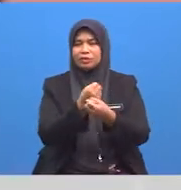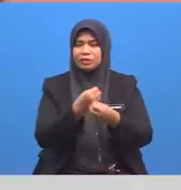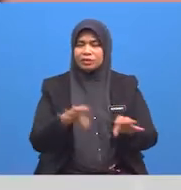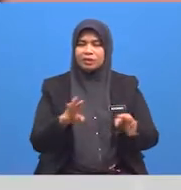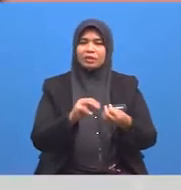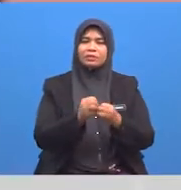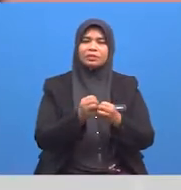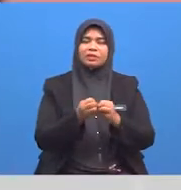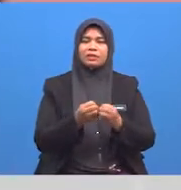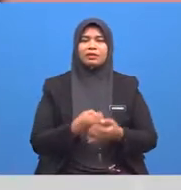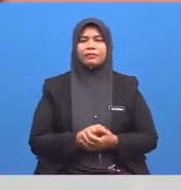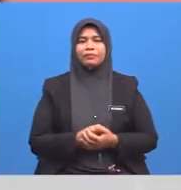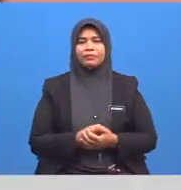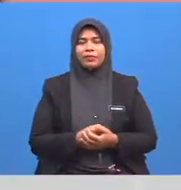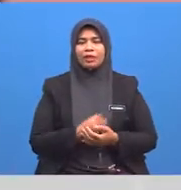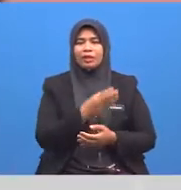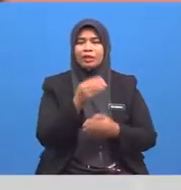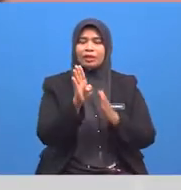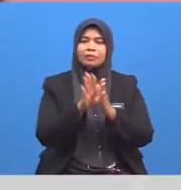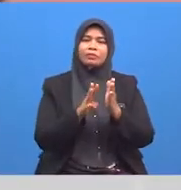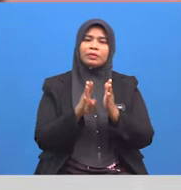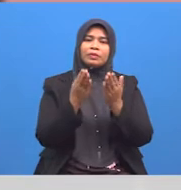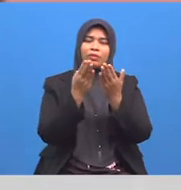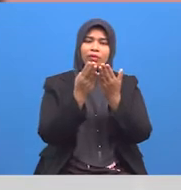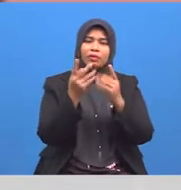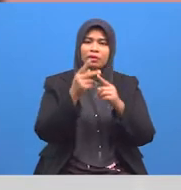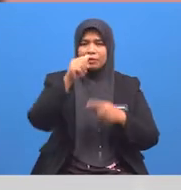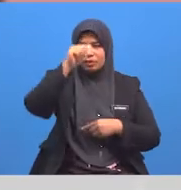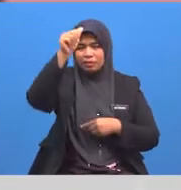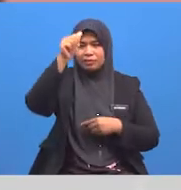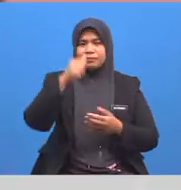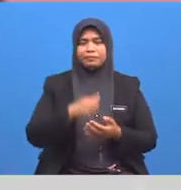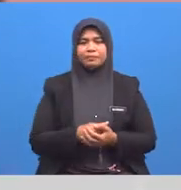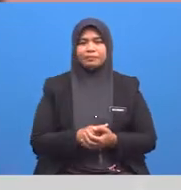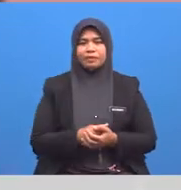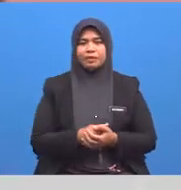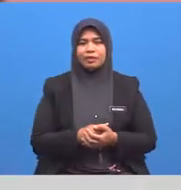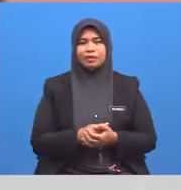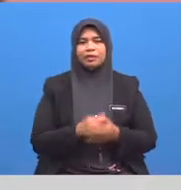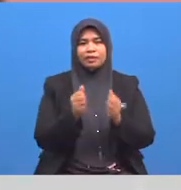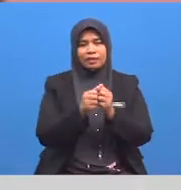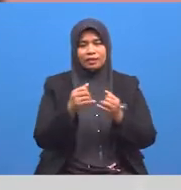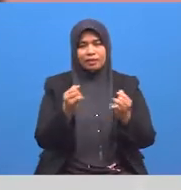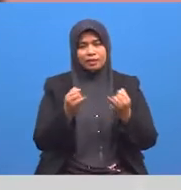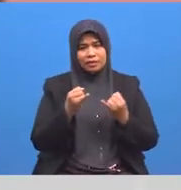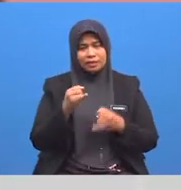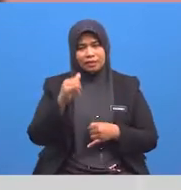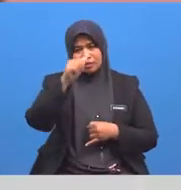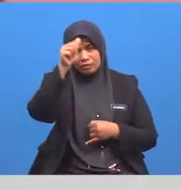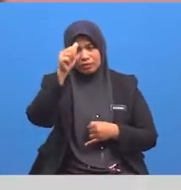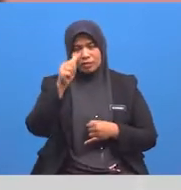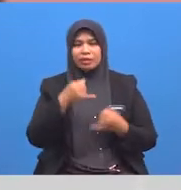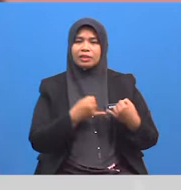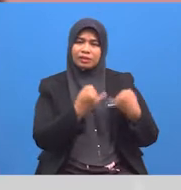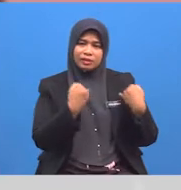masalah yang dihadapi dan berdoa kepada Allah Subhanahu Wa Ta'ala Insya Allah ciu